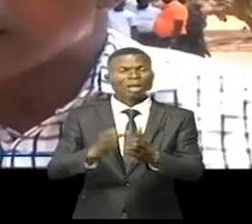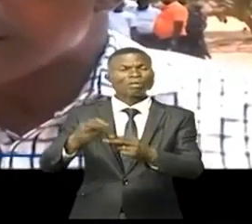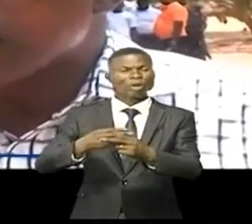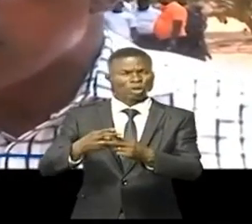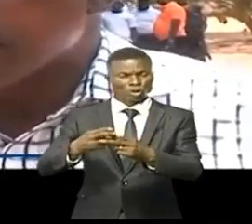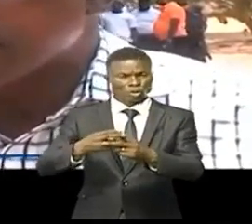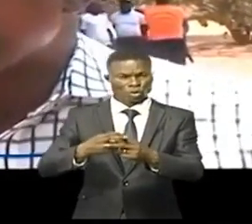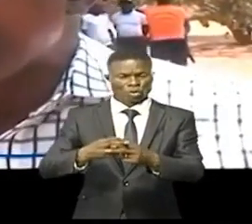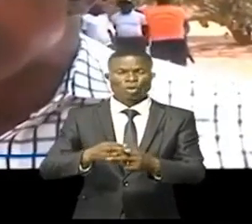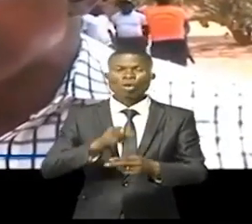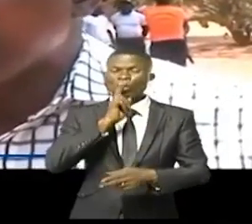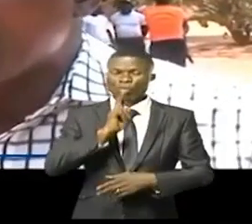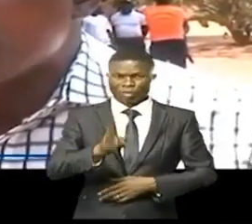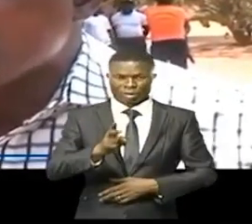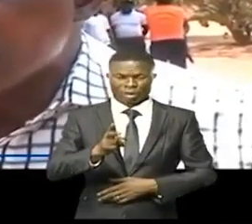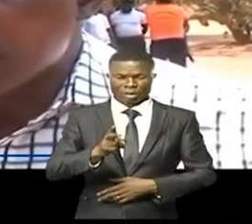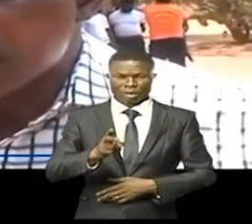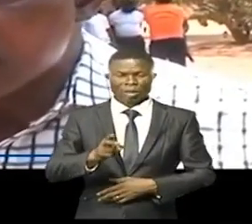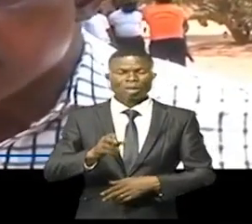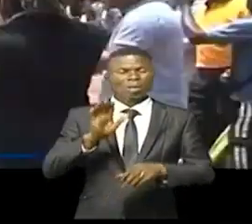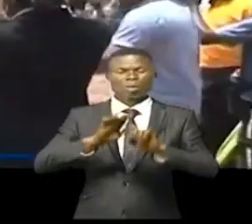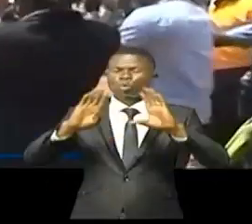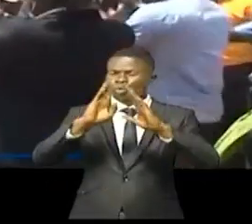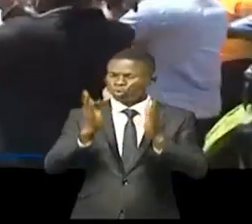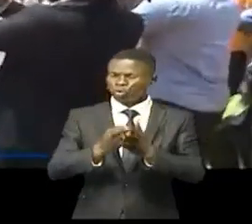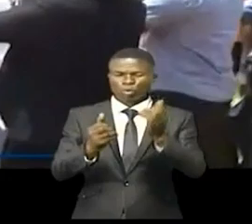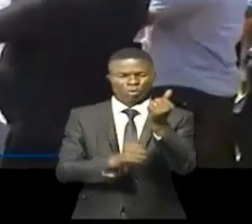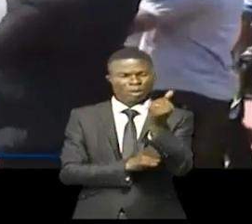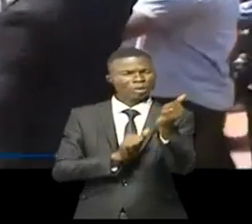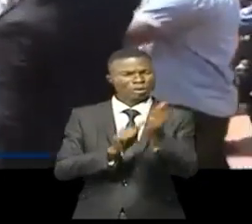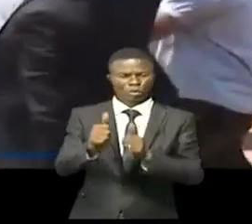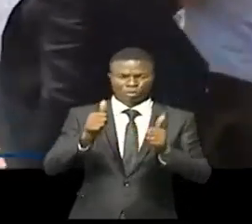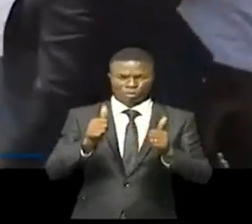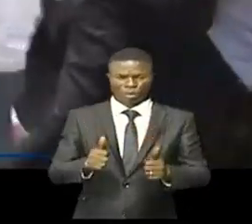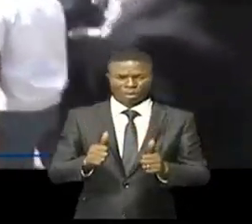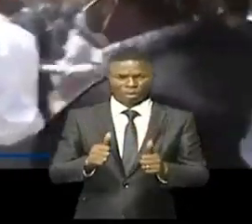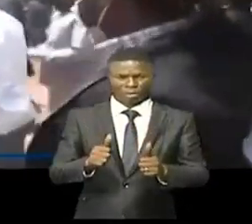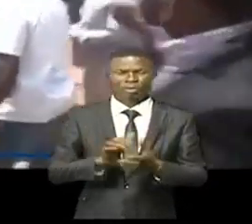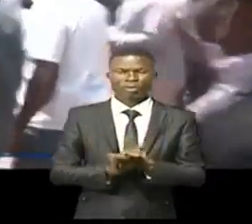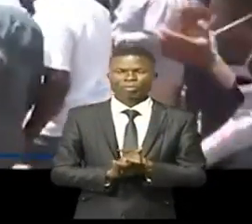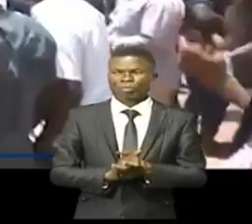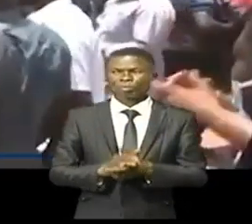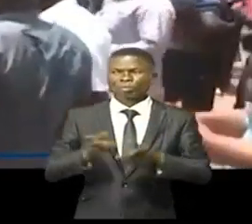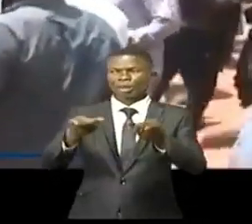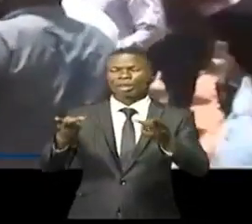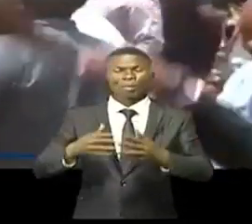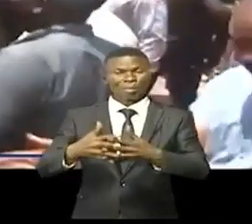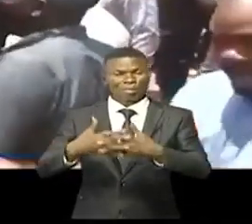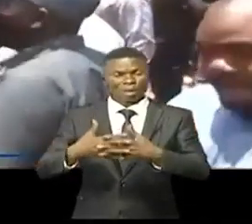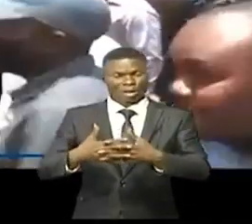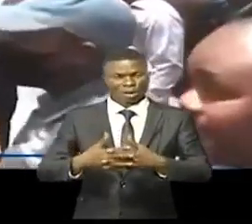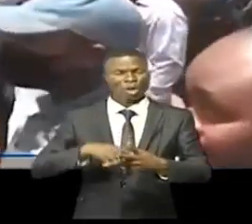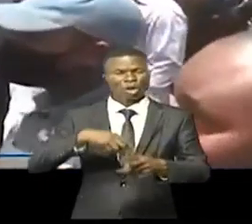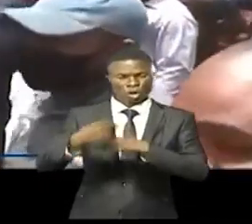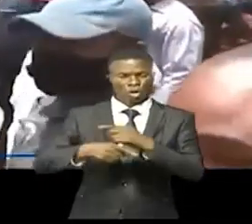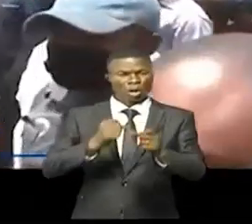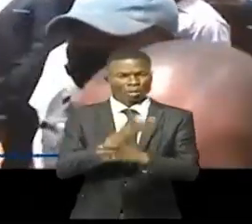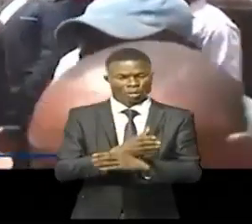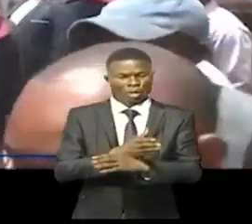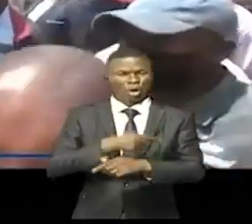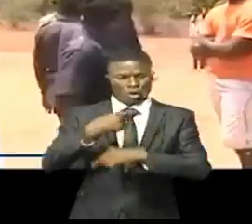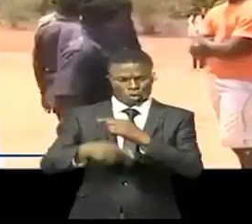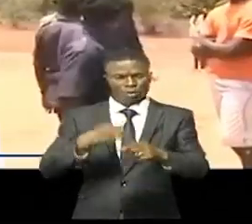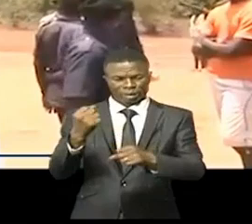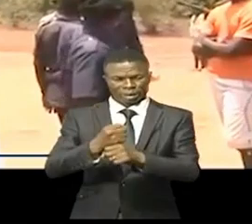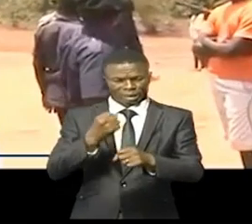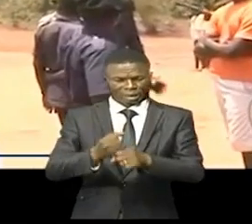286 km. Ça sera un gain pour tous les usagers. Un défi lancé à la régie provinciale de travaux publics, déjà prête pour